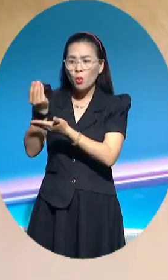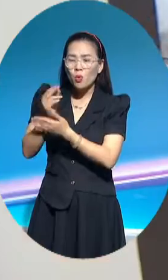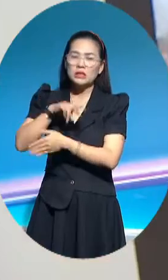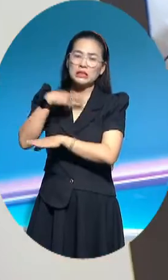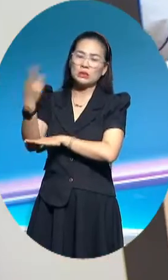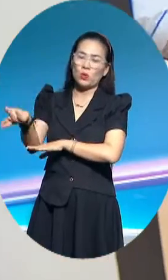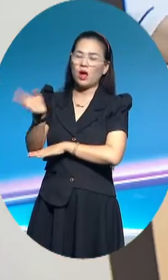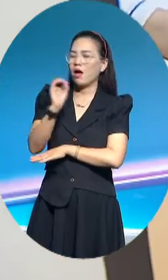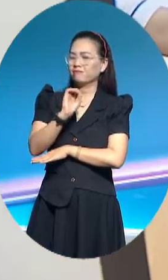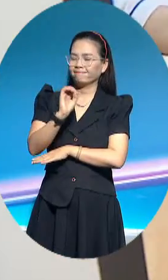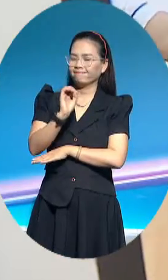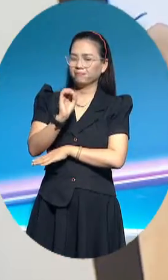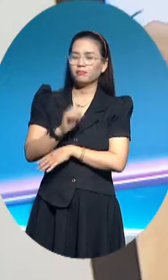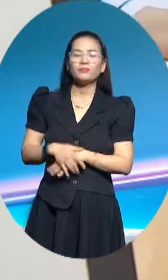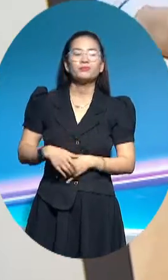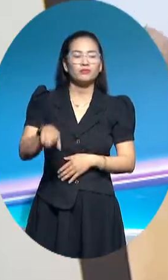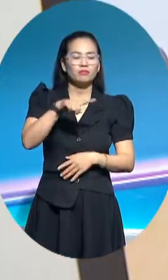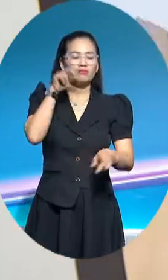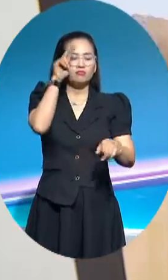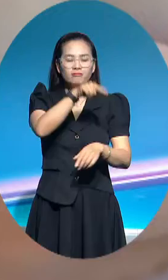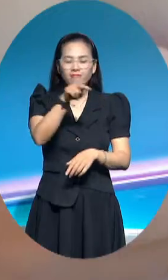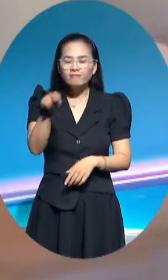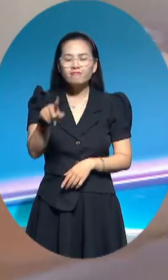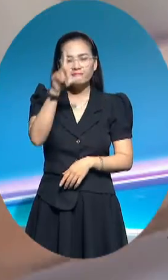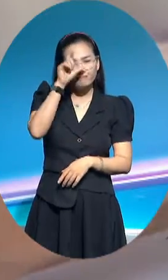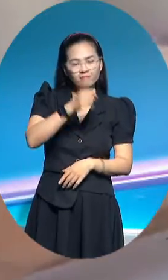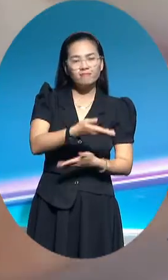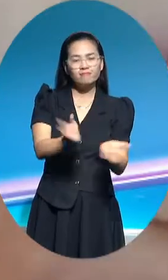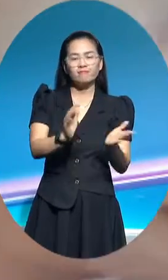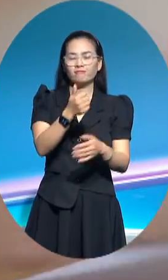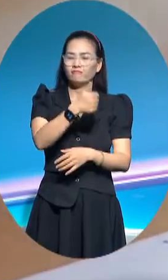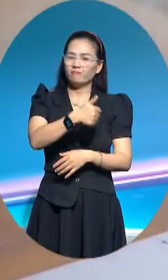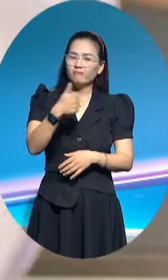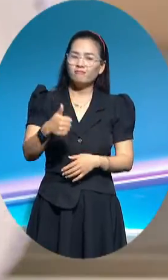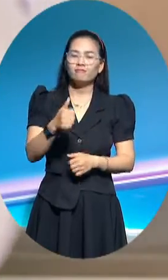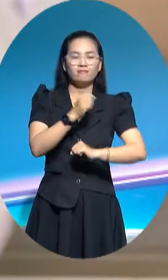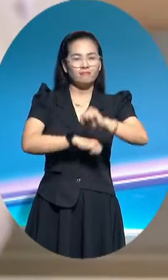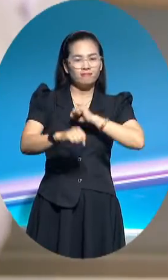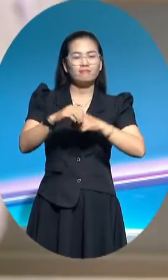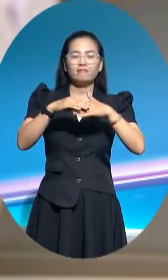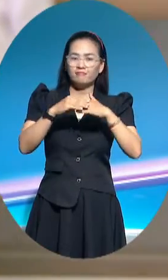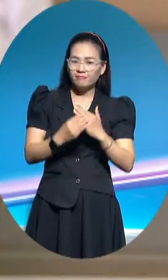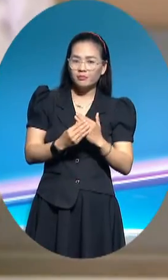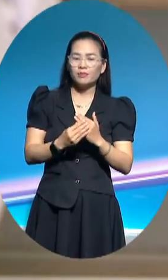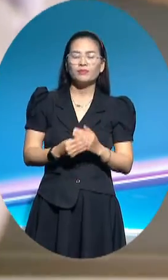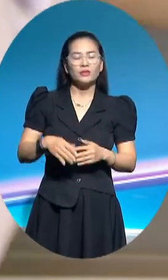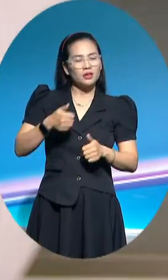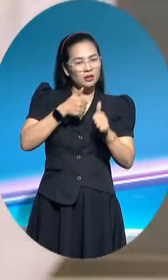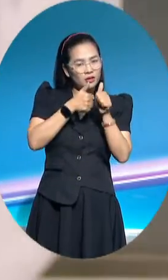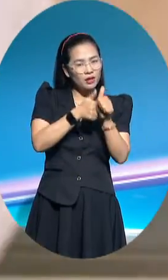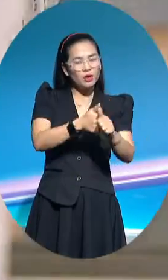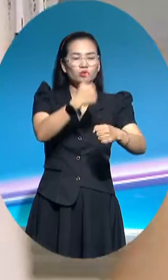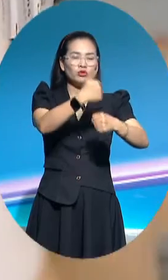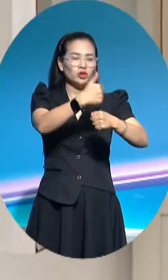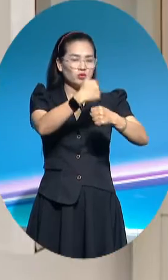trị trước đó nhằm góp phần chăm lo đời sống đảm bảo an sinh xã hội cho người dân người lao động trong dịp tết theo tinh thần chỉ đạo của chính